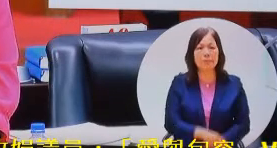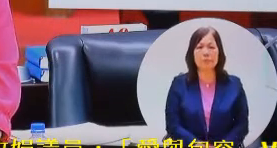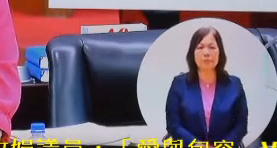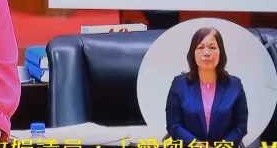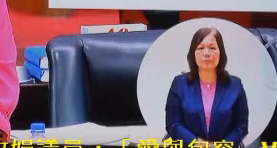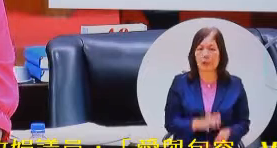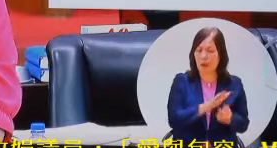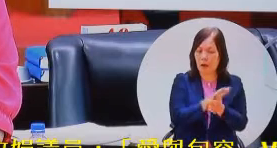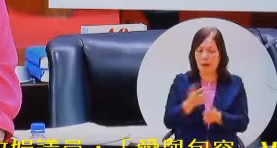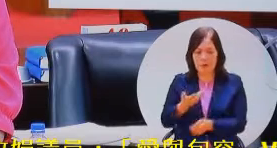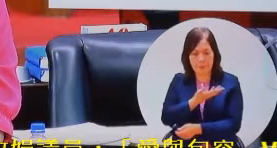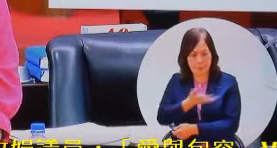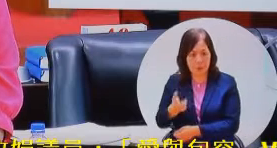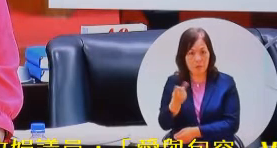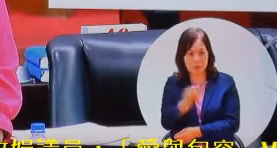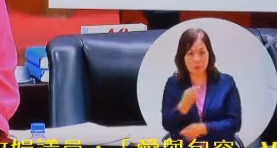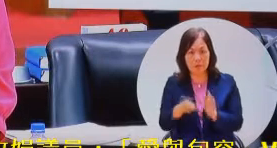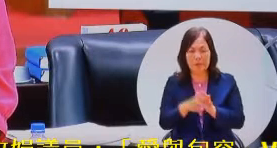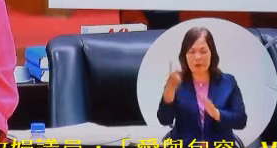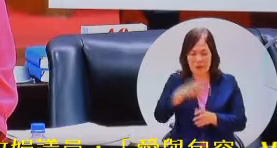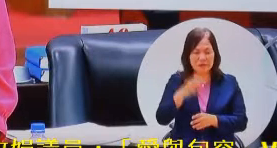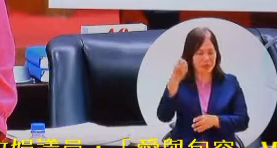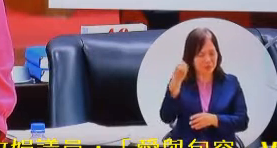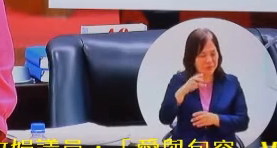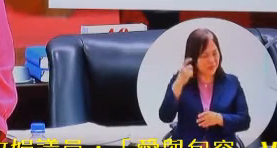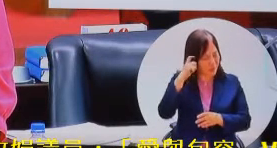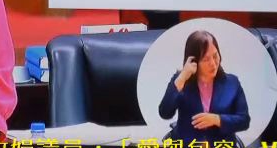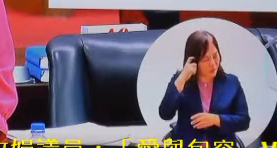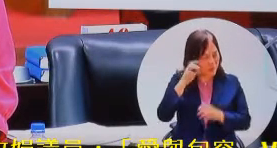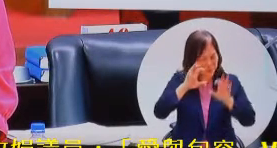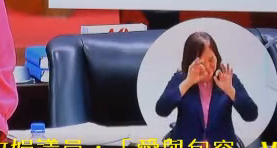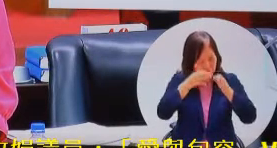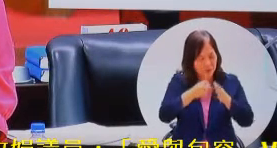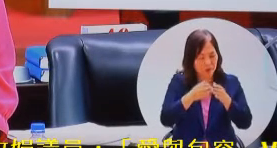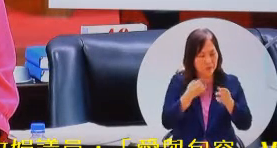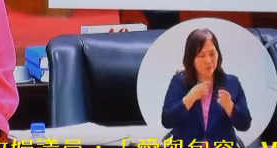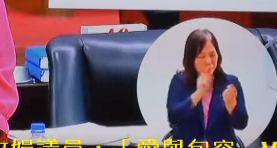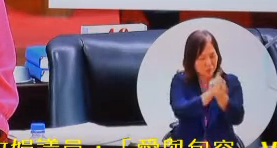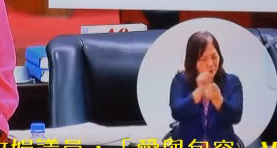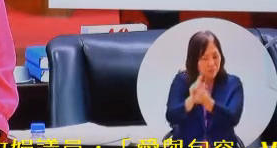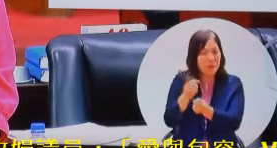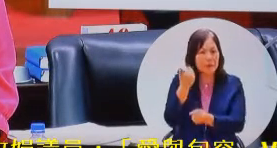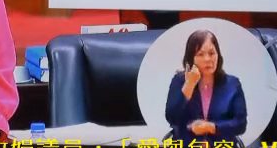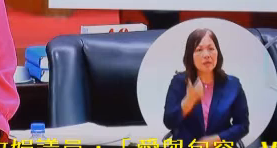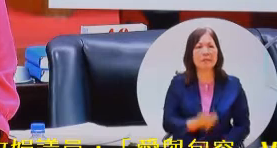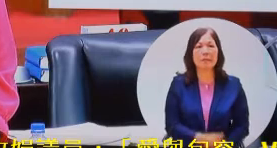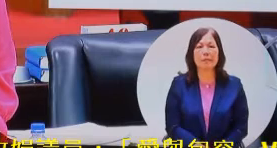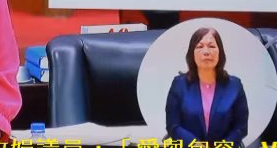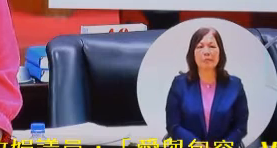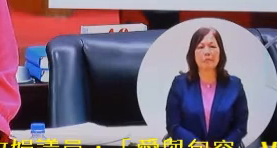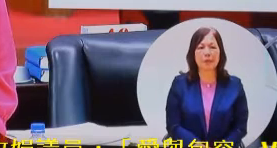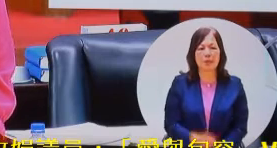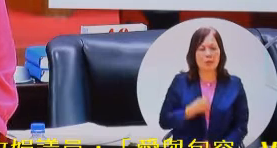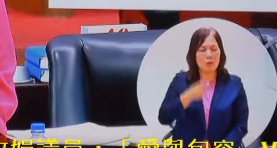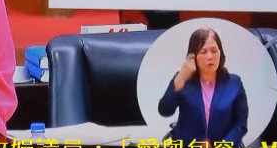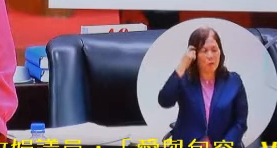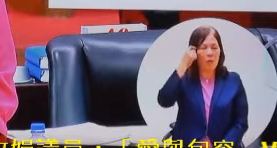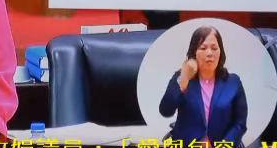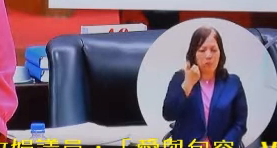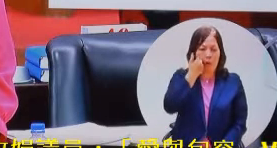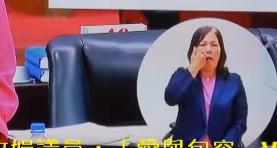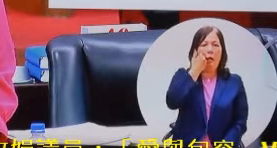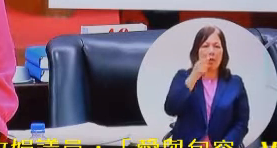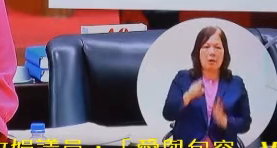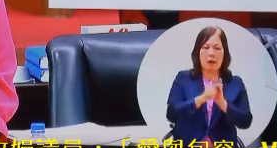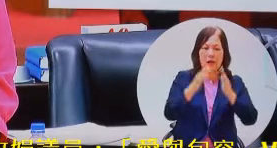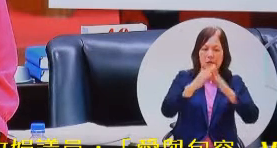包容，你可能要再重新去考老师你的对象。因为我觉得太恐怖了，我们事务里面充满了